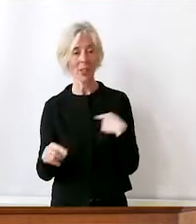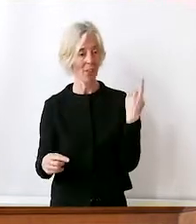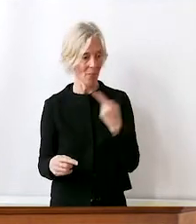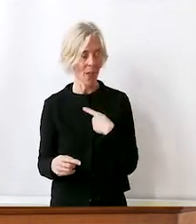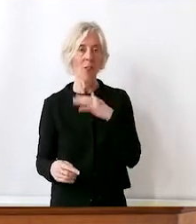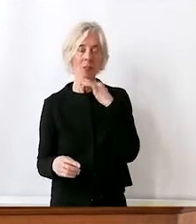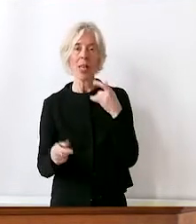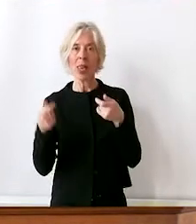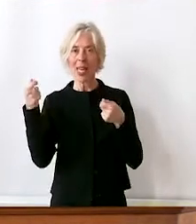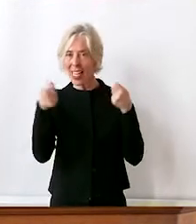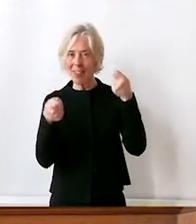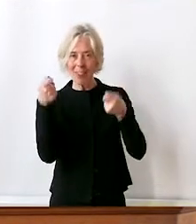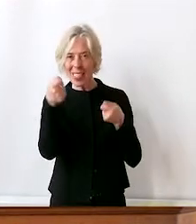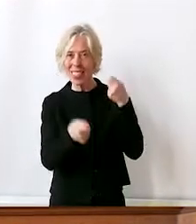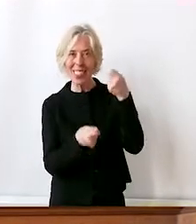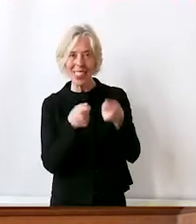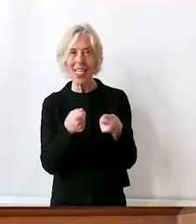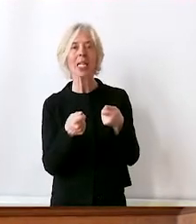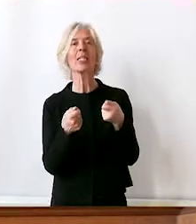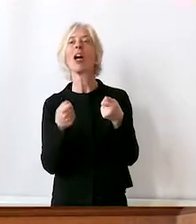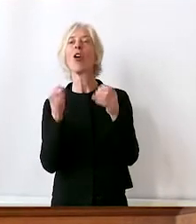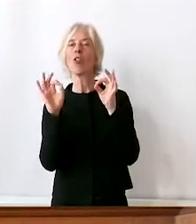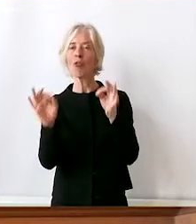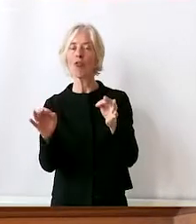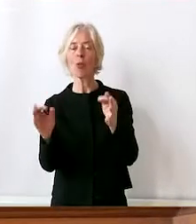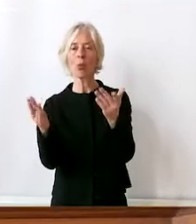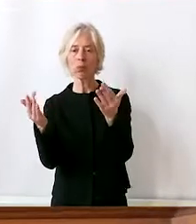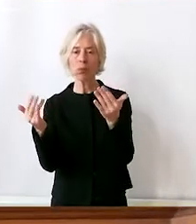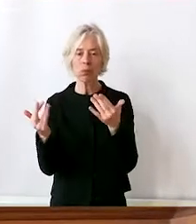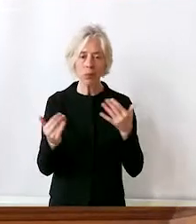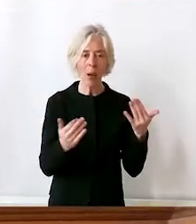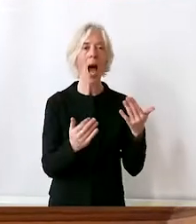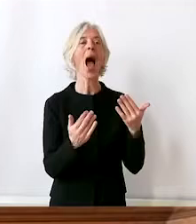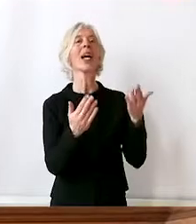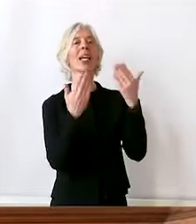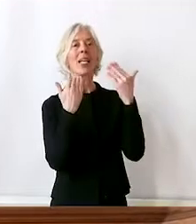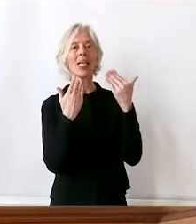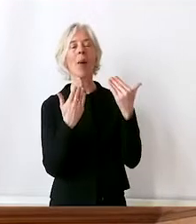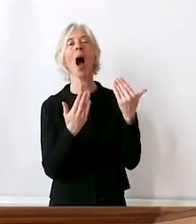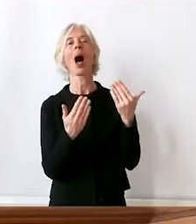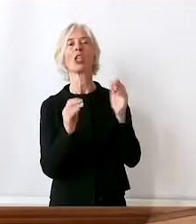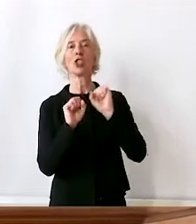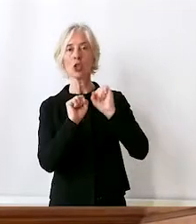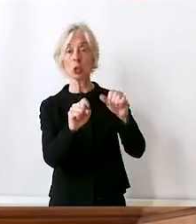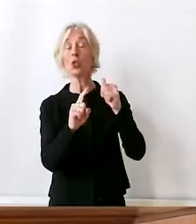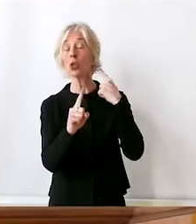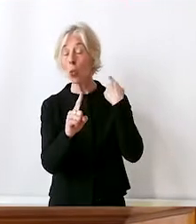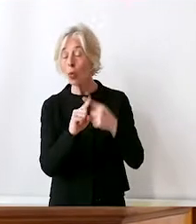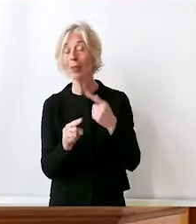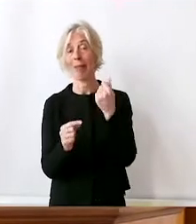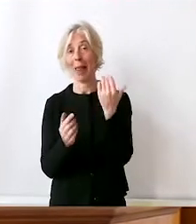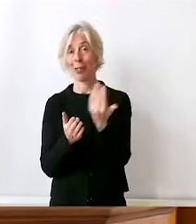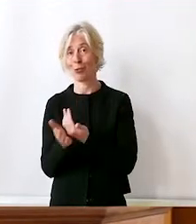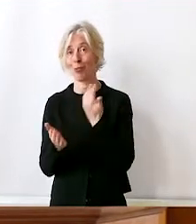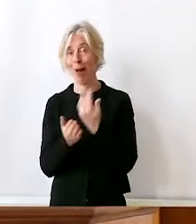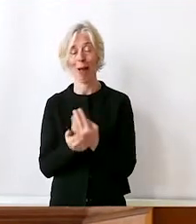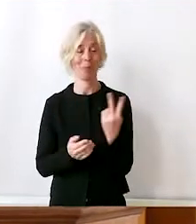investieren. Das hilft dem Klima und hilft am Ende auch Geld zu sparen. Also das